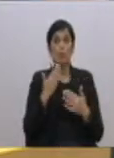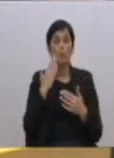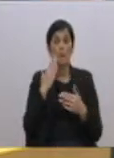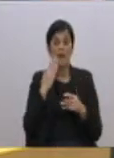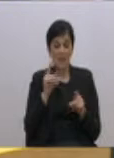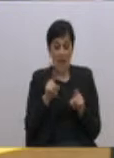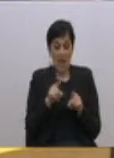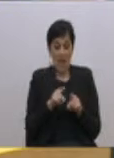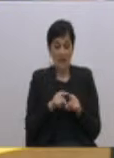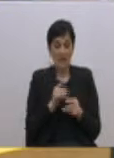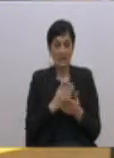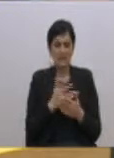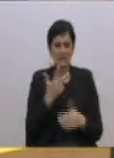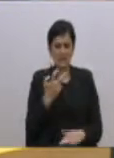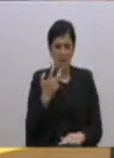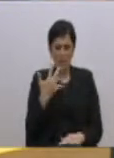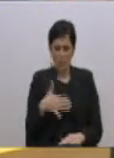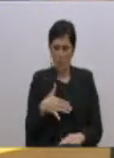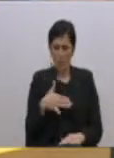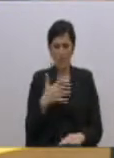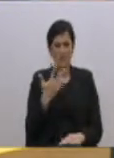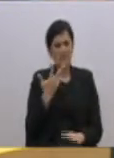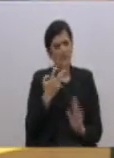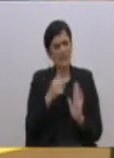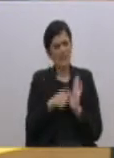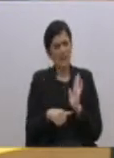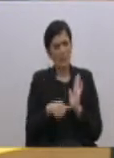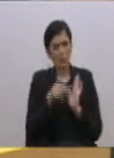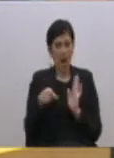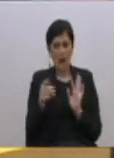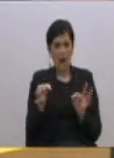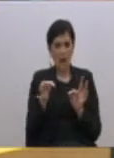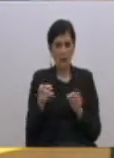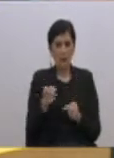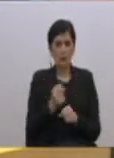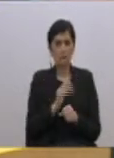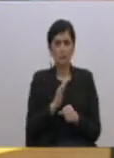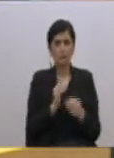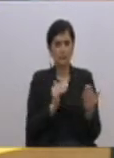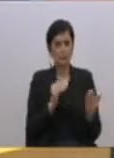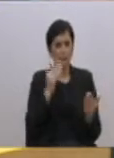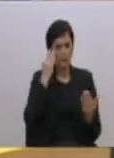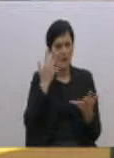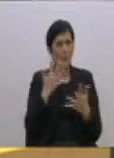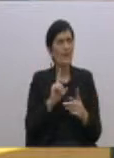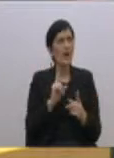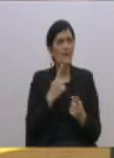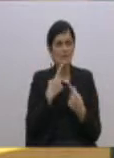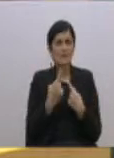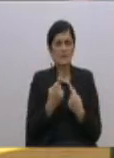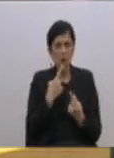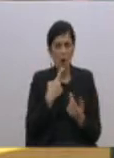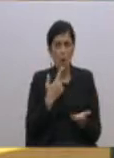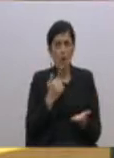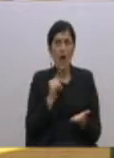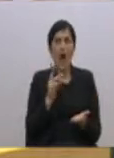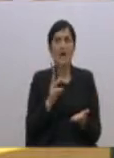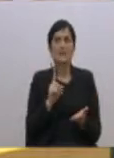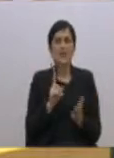და ის 350 კაცი თუ 360 კაცი არაფერს გამკეთქვენ, წარმოგიდგენიათ რა ზებს აუბრობთ. ან რა